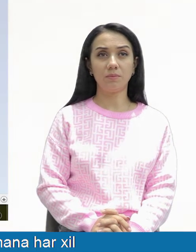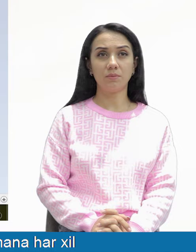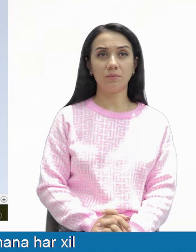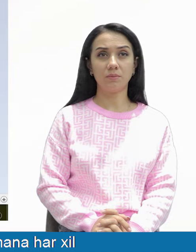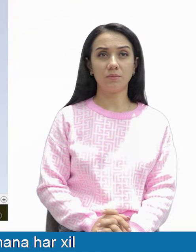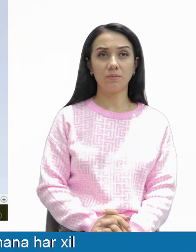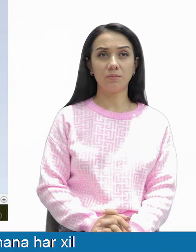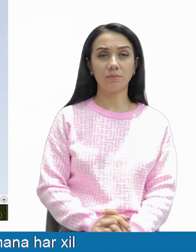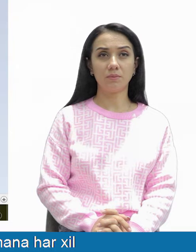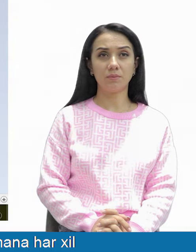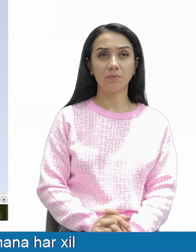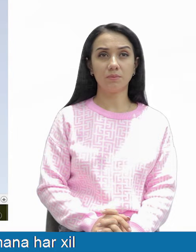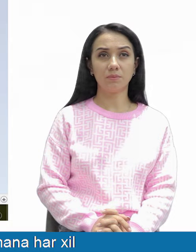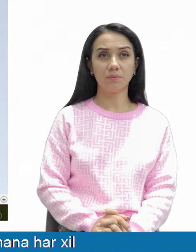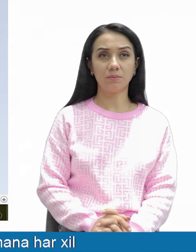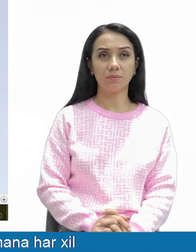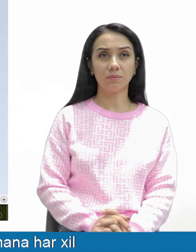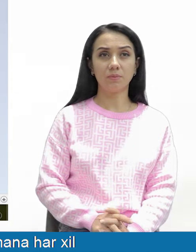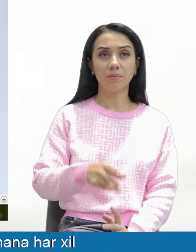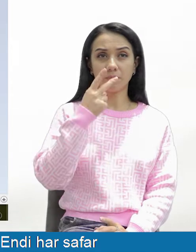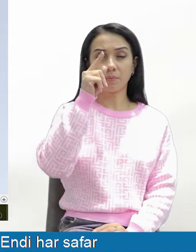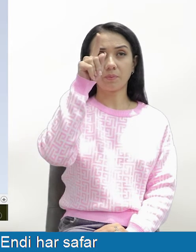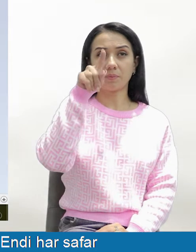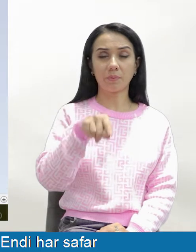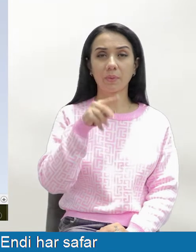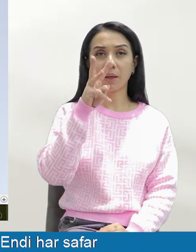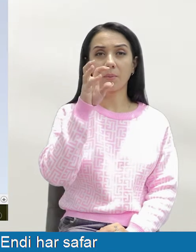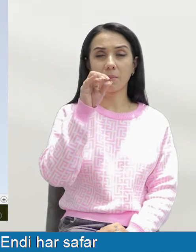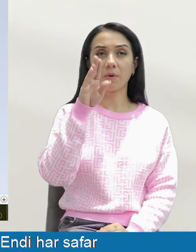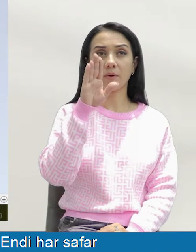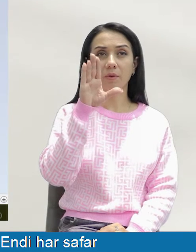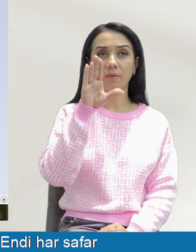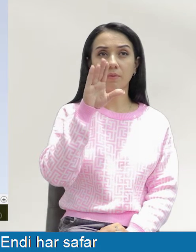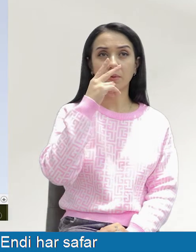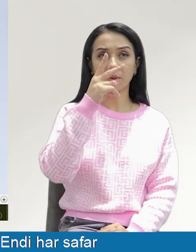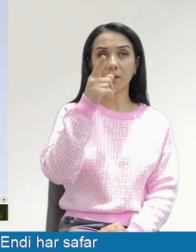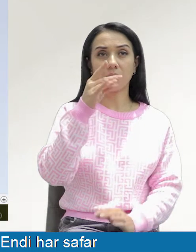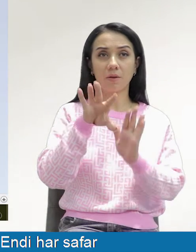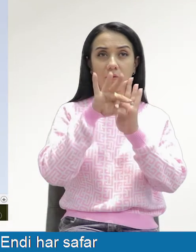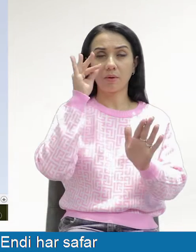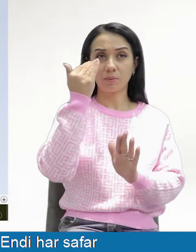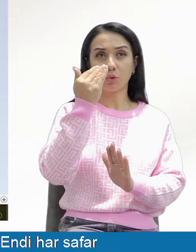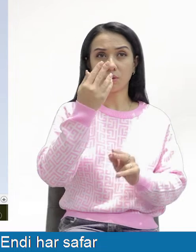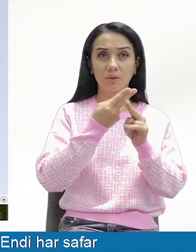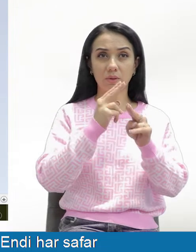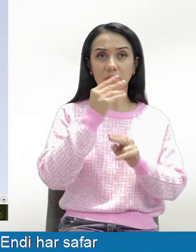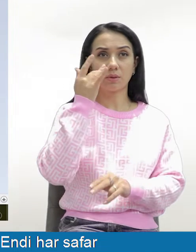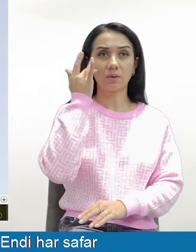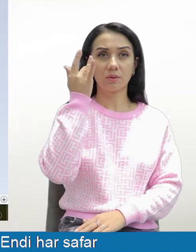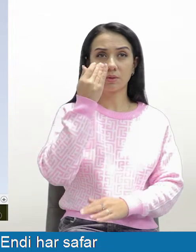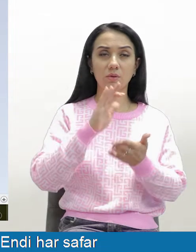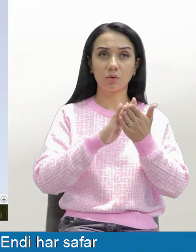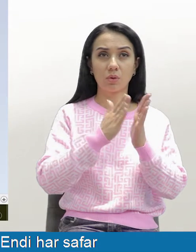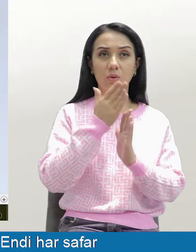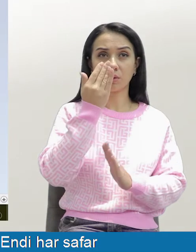video turibdi shunda mana qismlar turibdi har xil menyular shuni tanlasak to'g'rimi masalan buni tanlasak doimiy